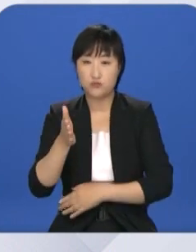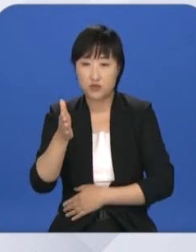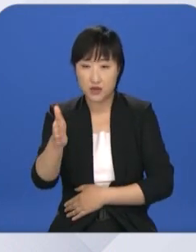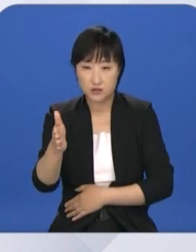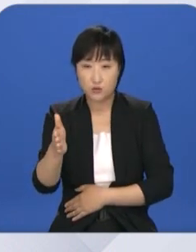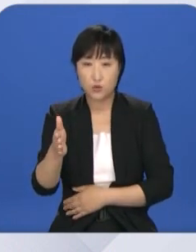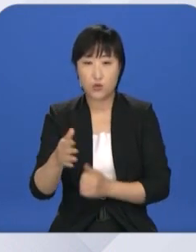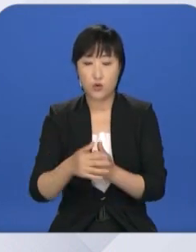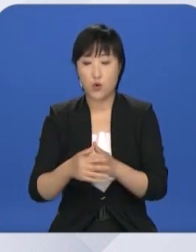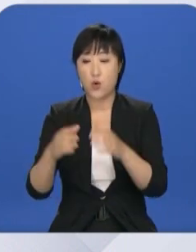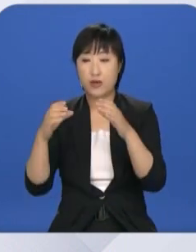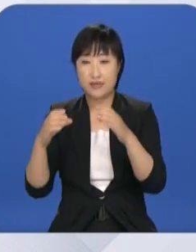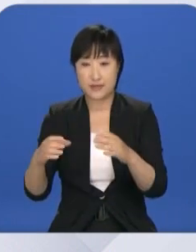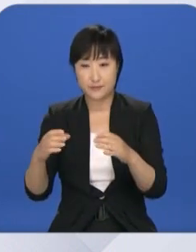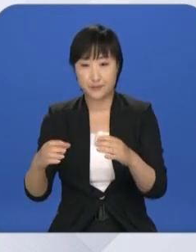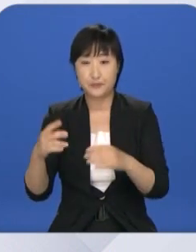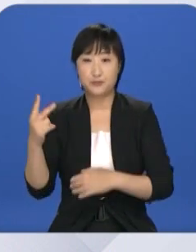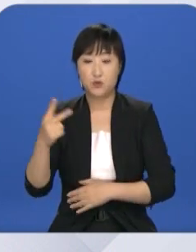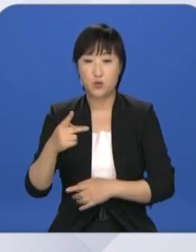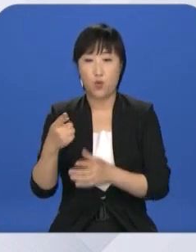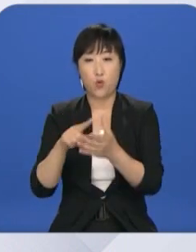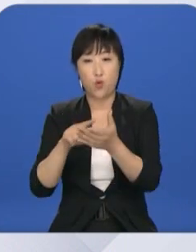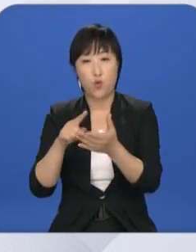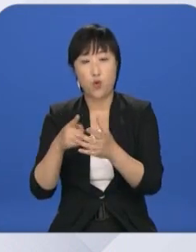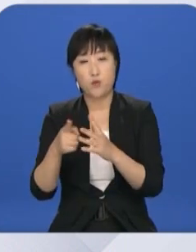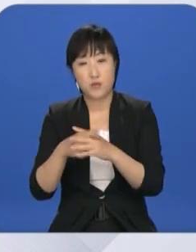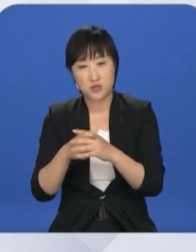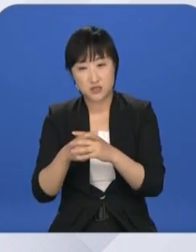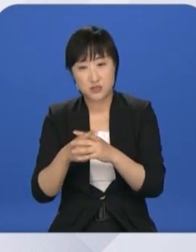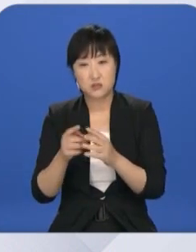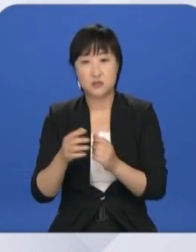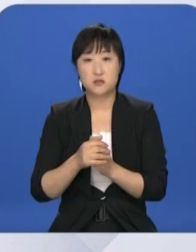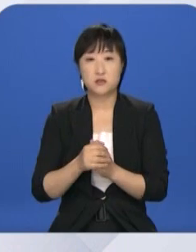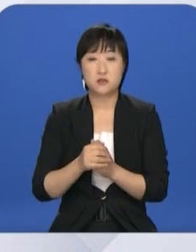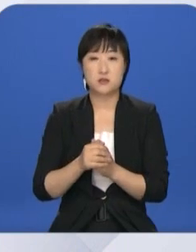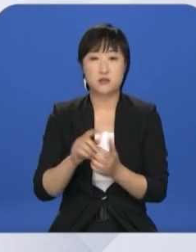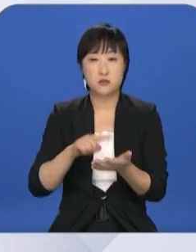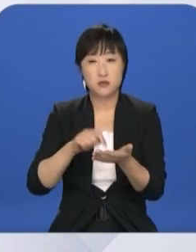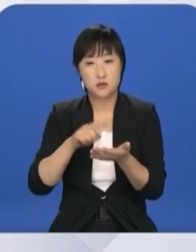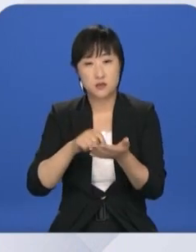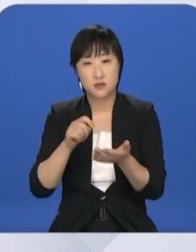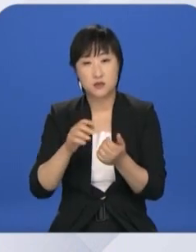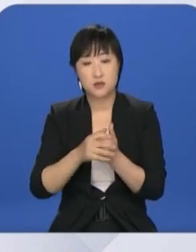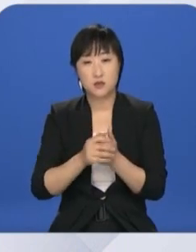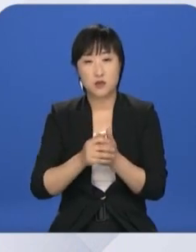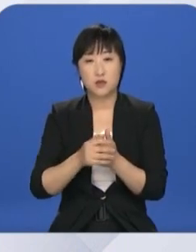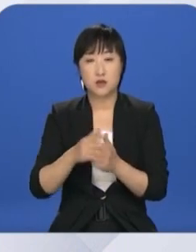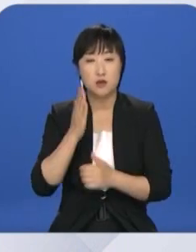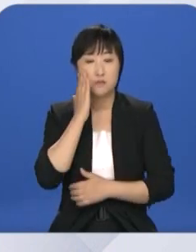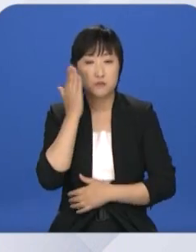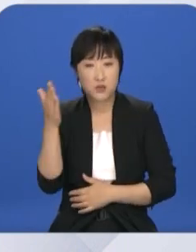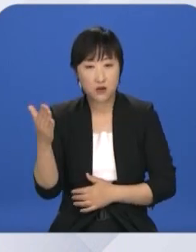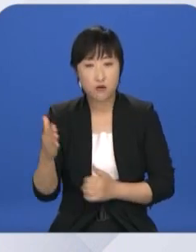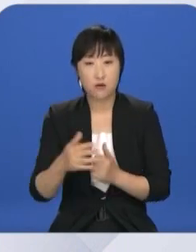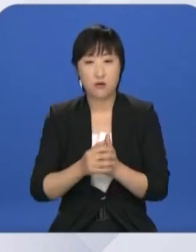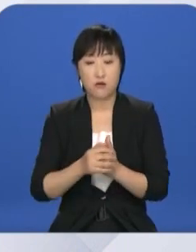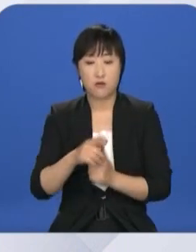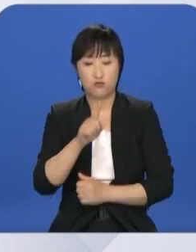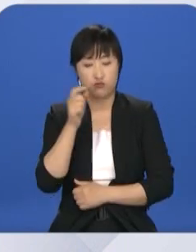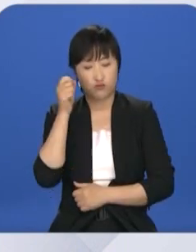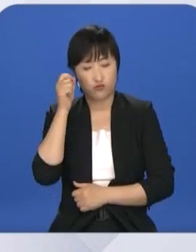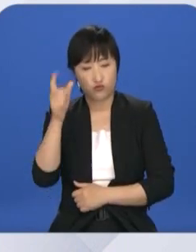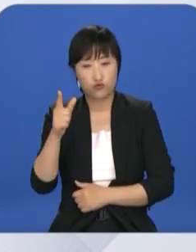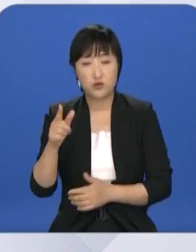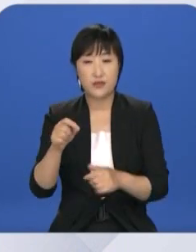분야에서 우리 기미나 뭐 멸치나 뭐 조도 미역이나 아주